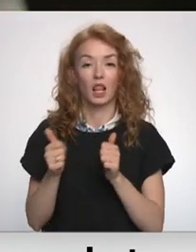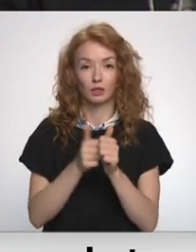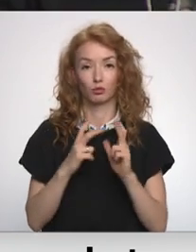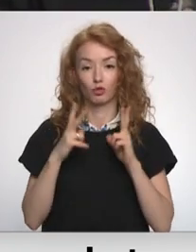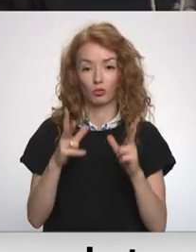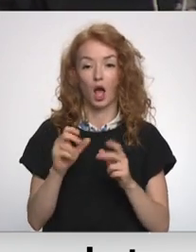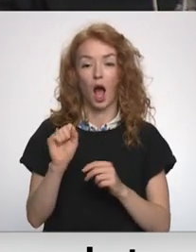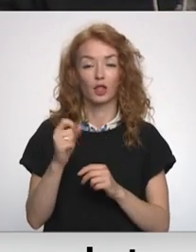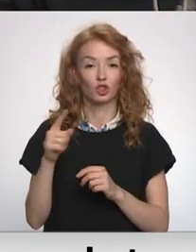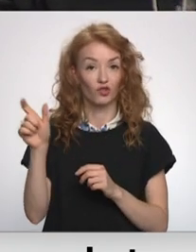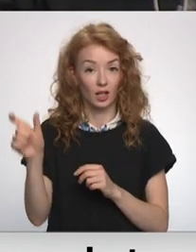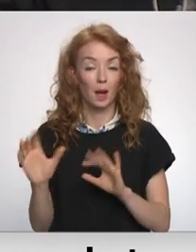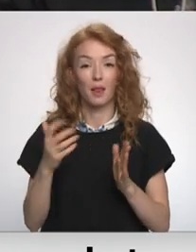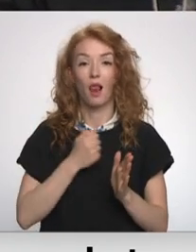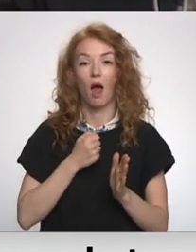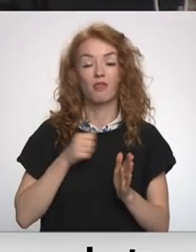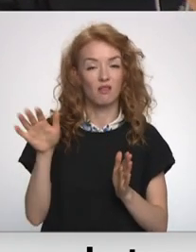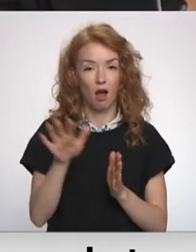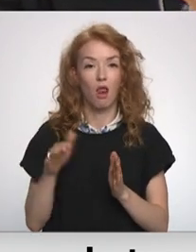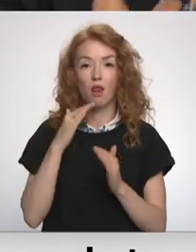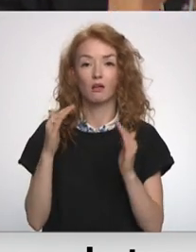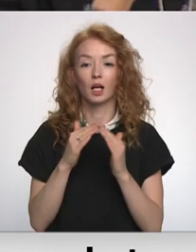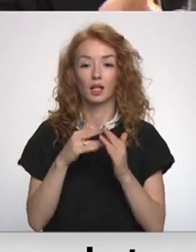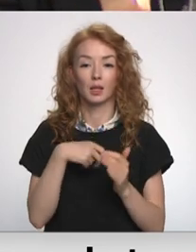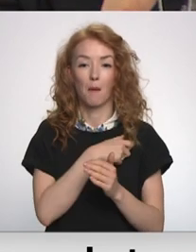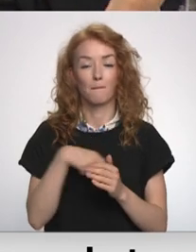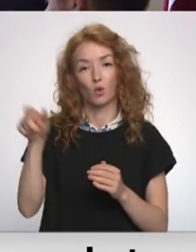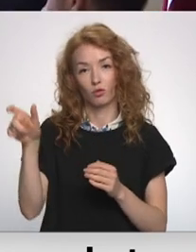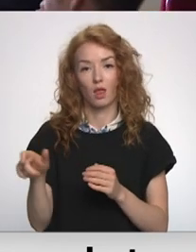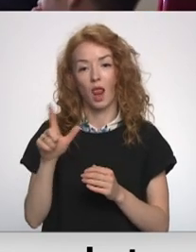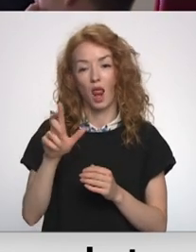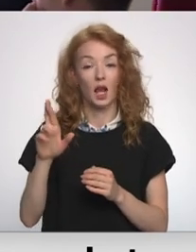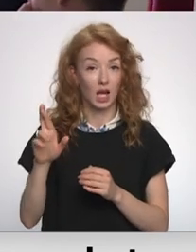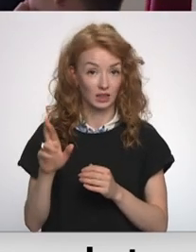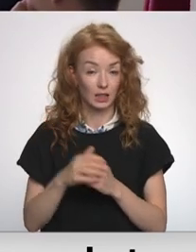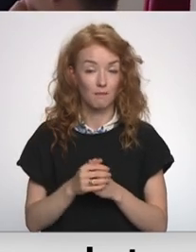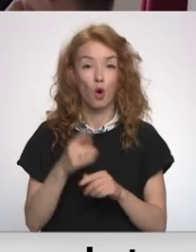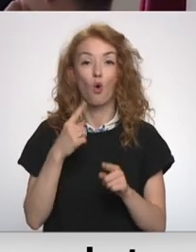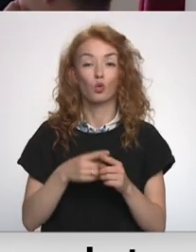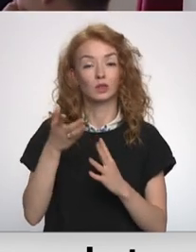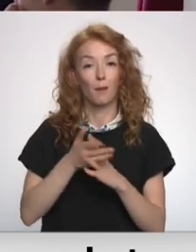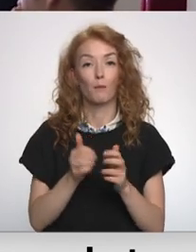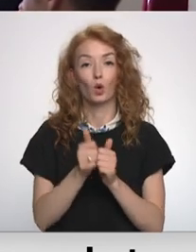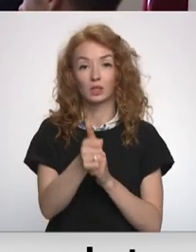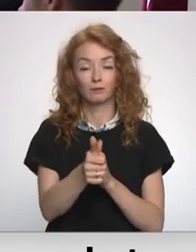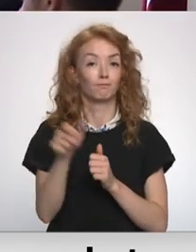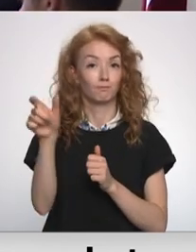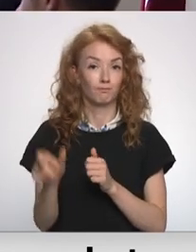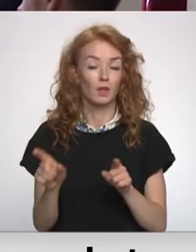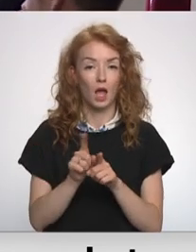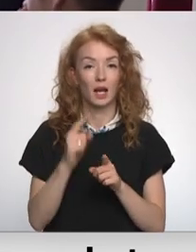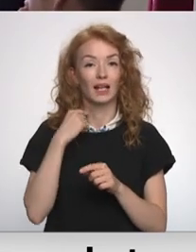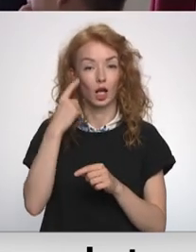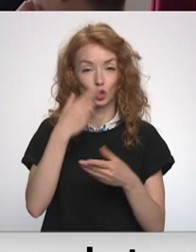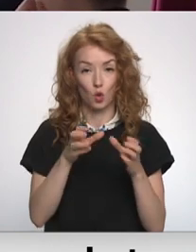līdzpriekšsēdētājs Ātis Švinka, bet Latgalē Rēzeknes domas deputāte Leila Rasima. Starp progresīvo kandidātiem atrodams arī Rīgas domnieks